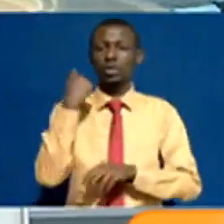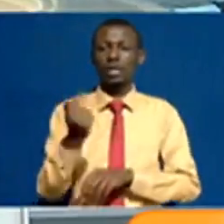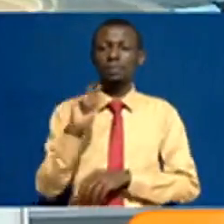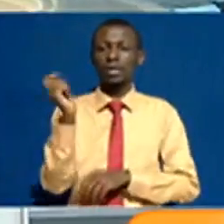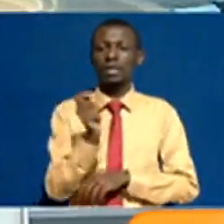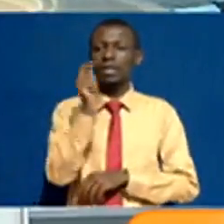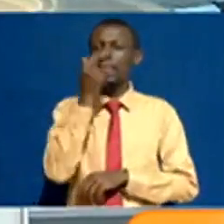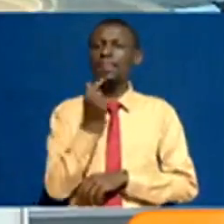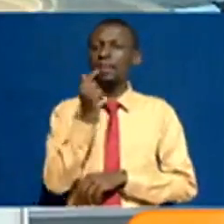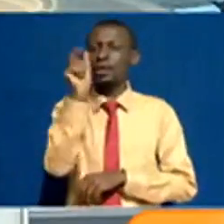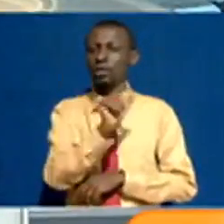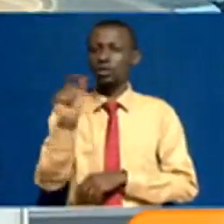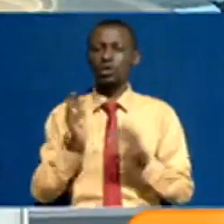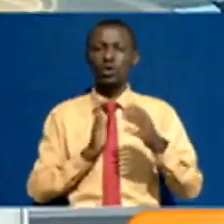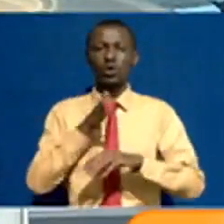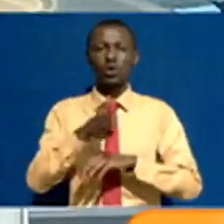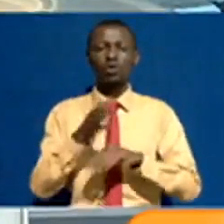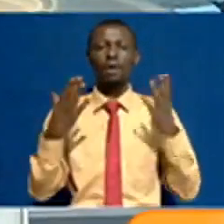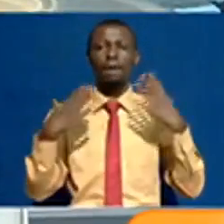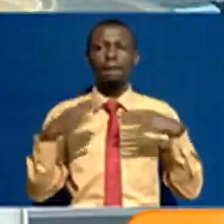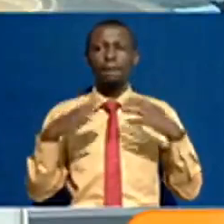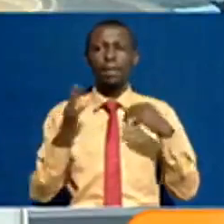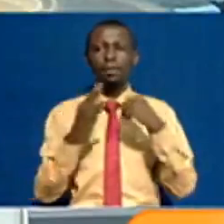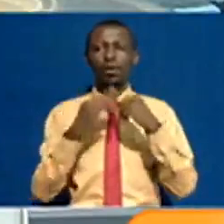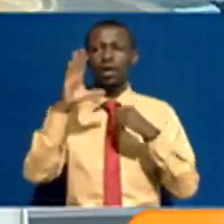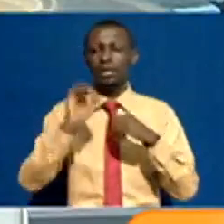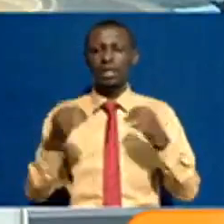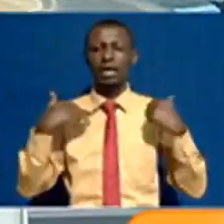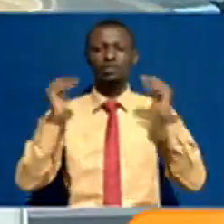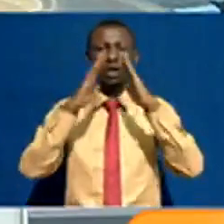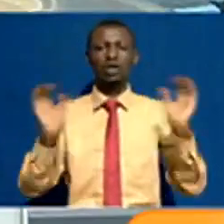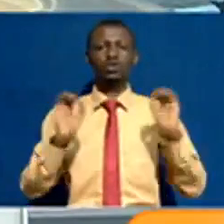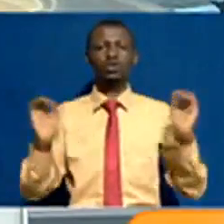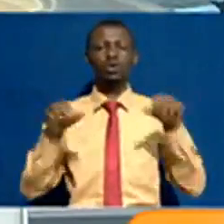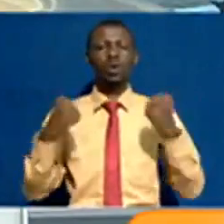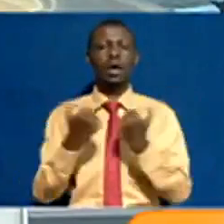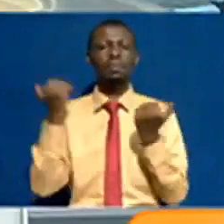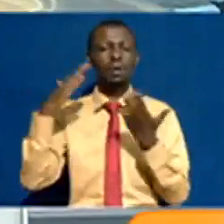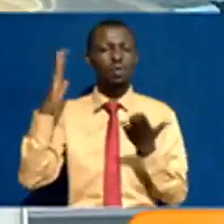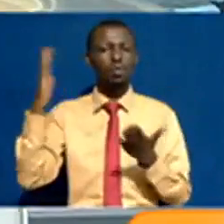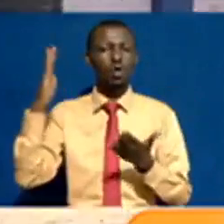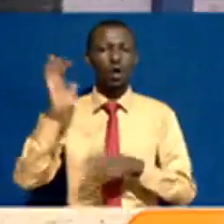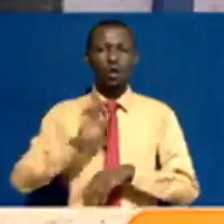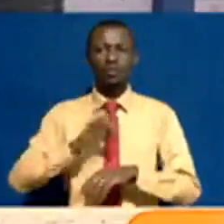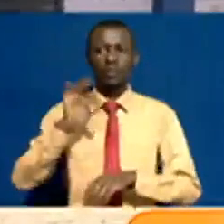zaidi ya watu 1,080 wamekosa makao, huku idadi hiyo ikitarajiwa kuongezeka.